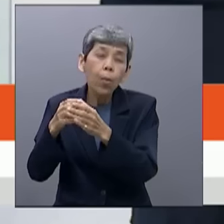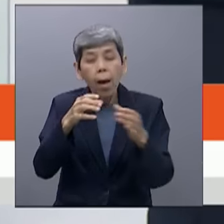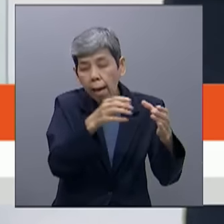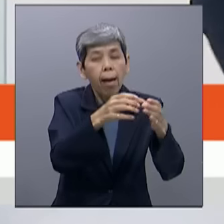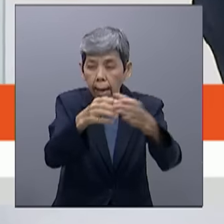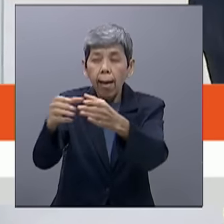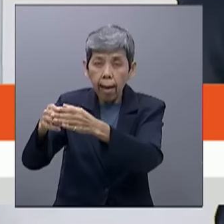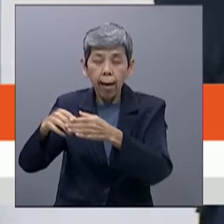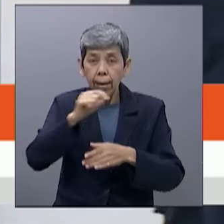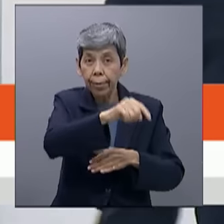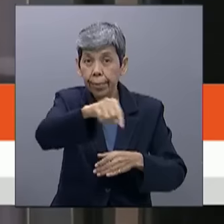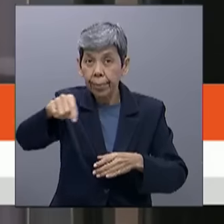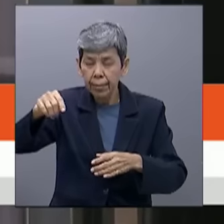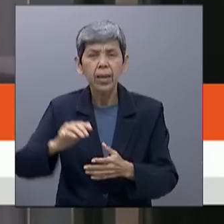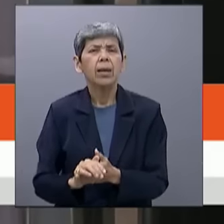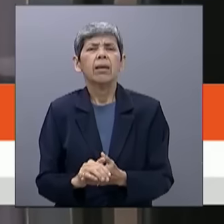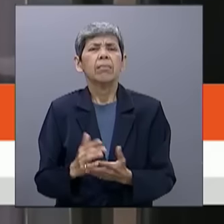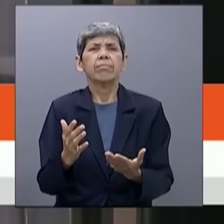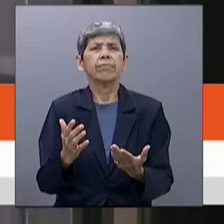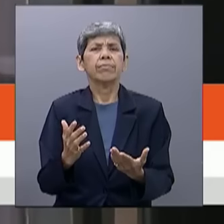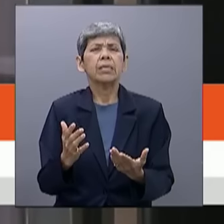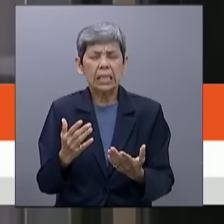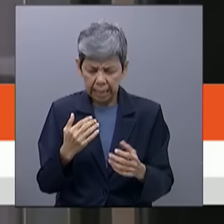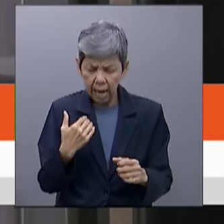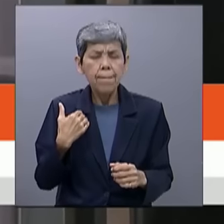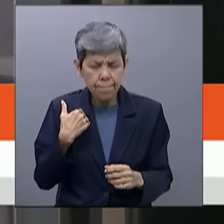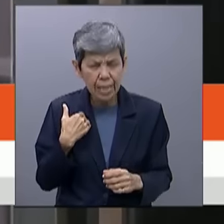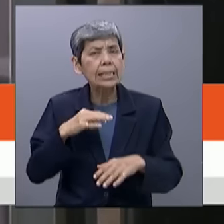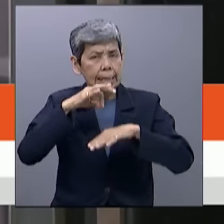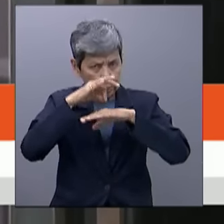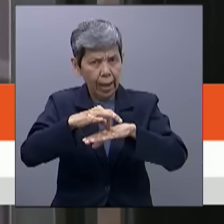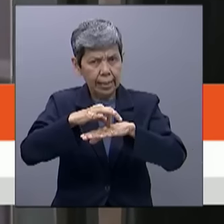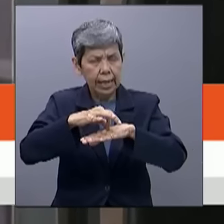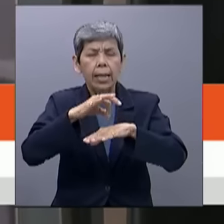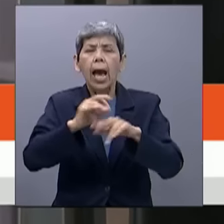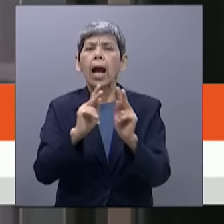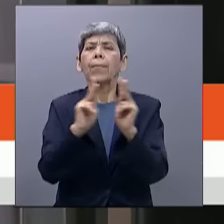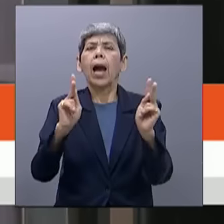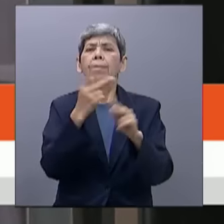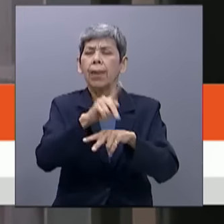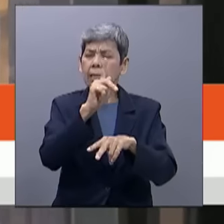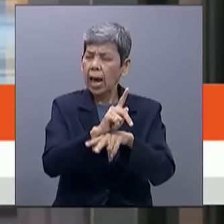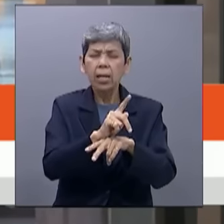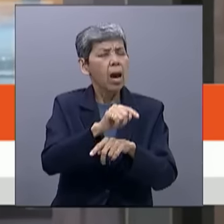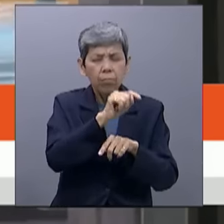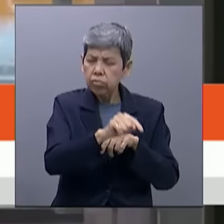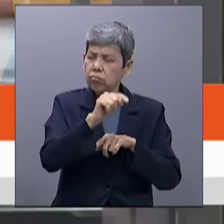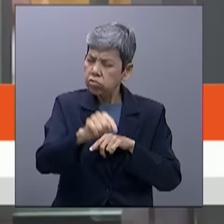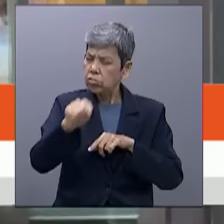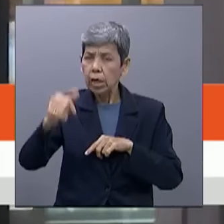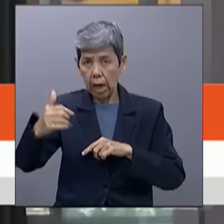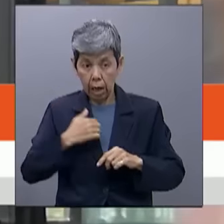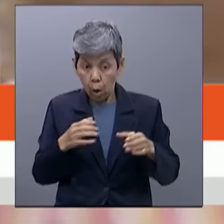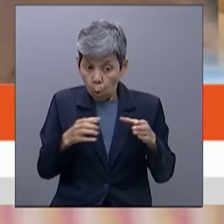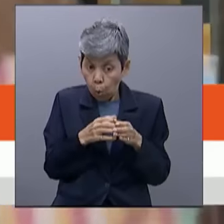ะ สามที่จะมีตำแหน่งในกรรมาธิการได้ทุกคณะถ้าคุณรว